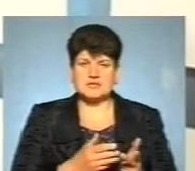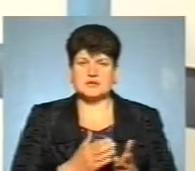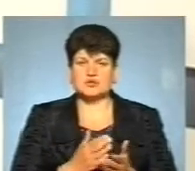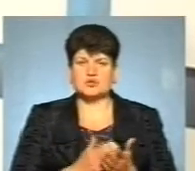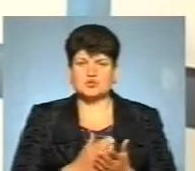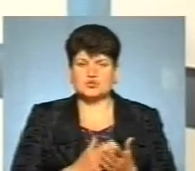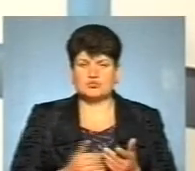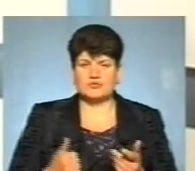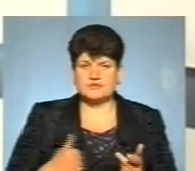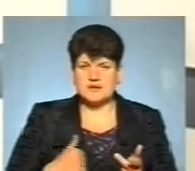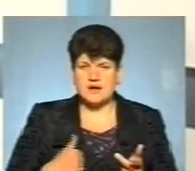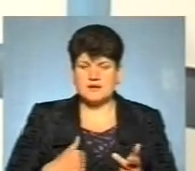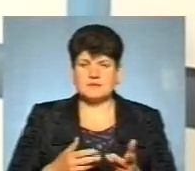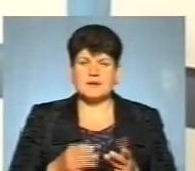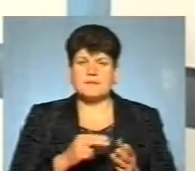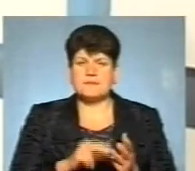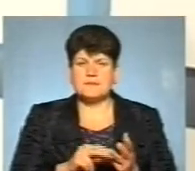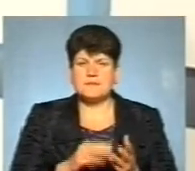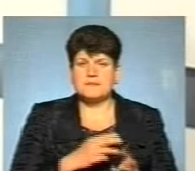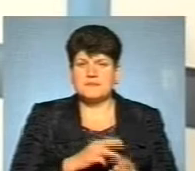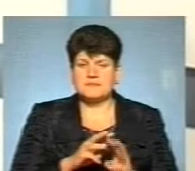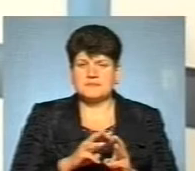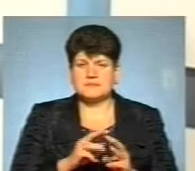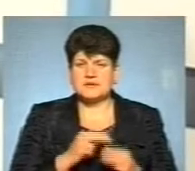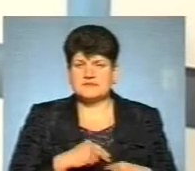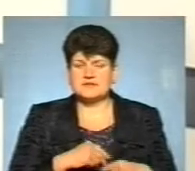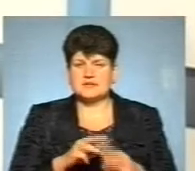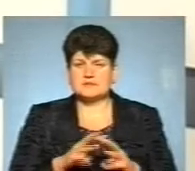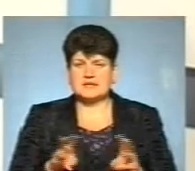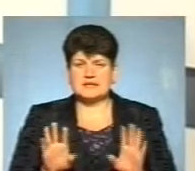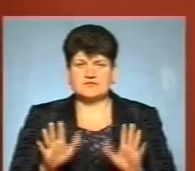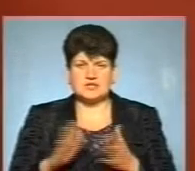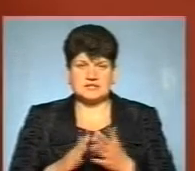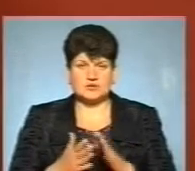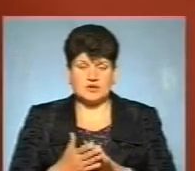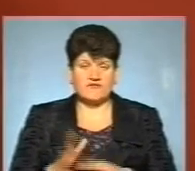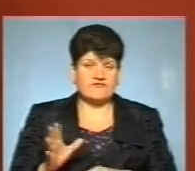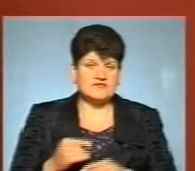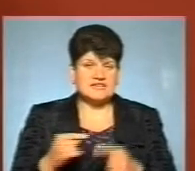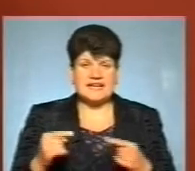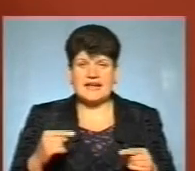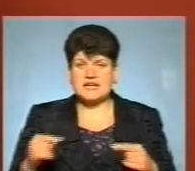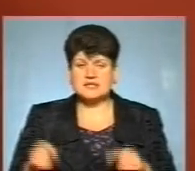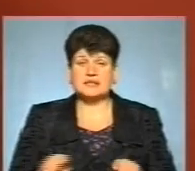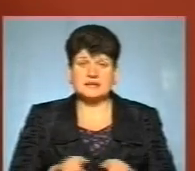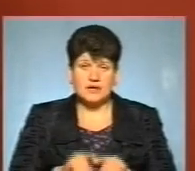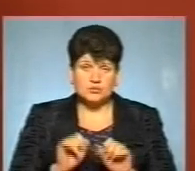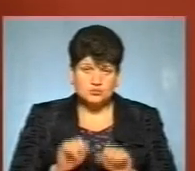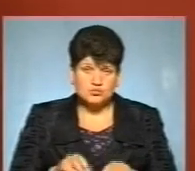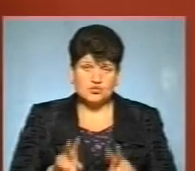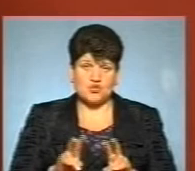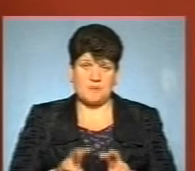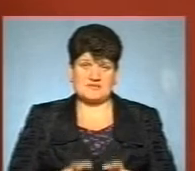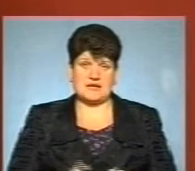Національної гвардії, працівників Міністерства надзвичайних ситуацій. Всі решта теж можуть